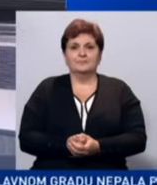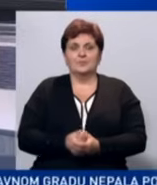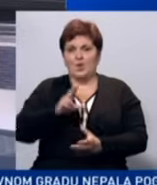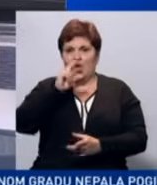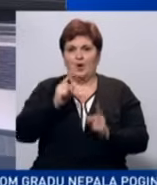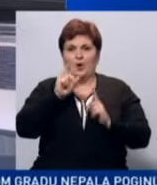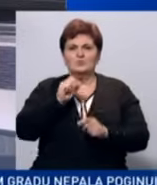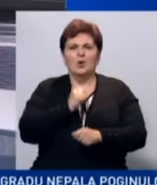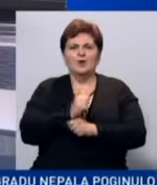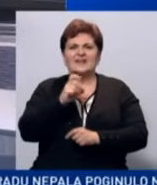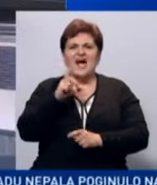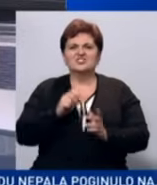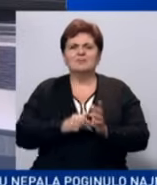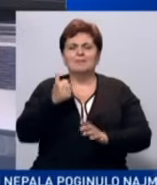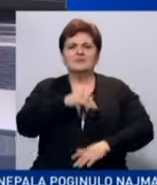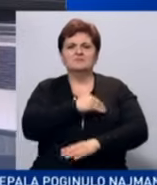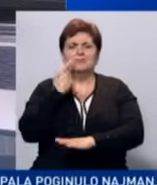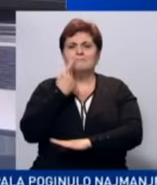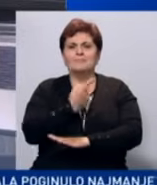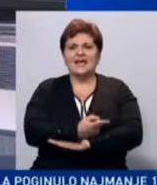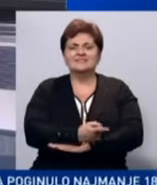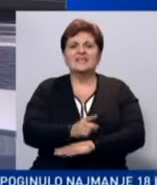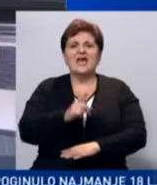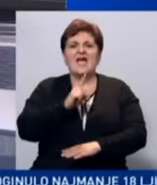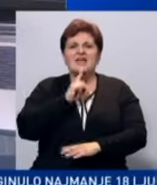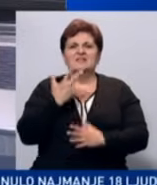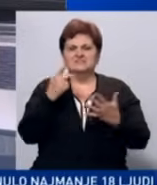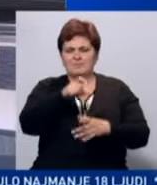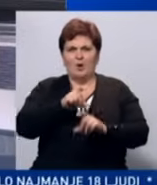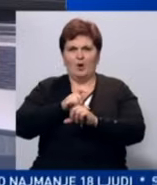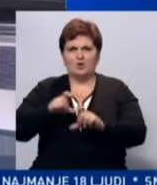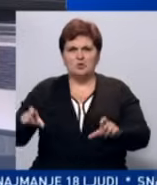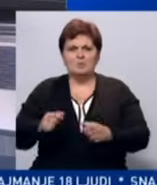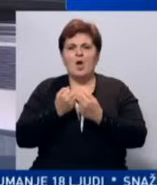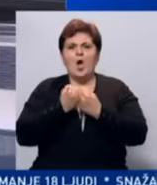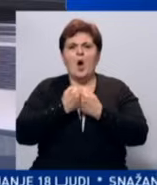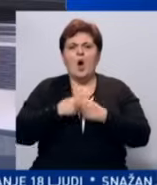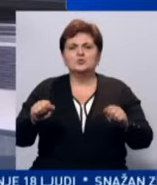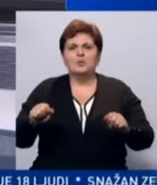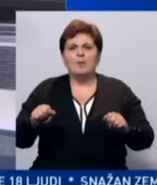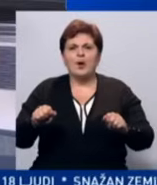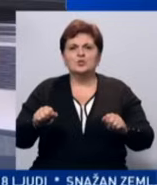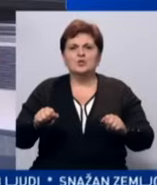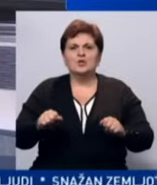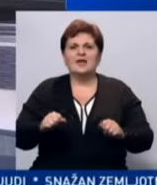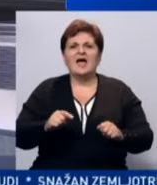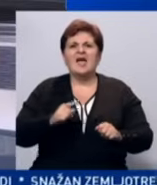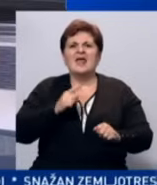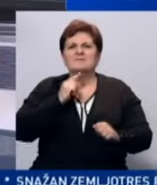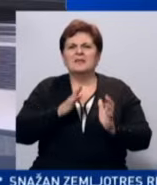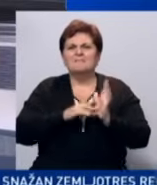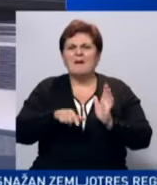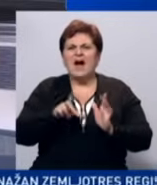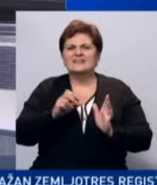Općinski sud u Gračanici donio je prvostepenu presudu kojom je svih 8 optuženih oslobodio optužbe za pogodovanje firmi Mining